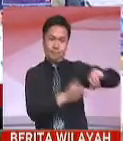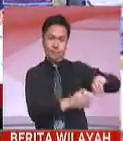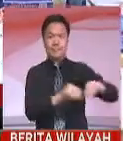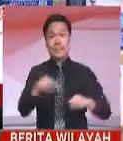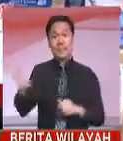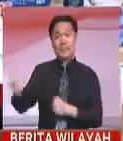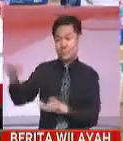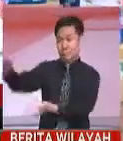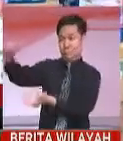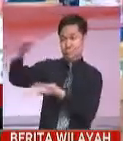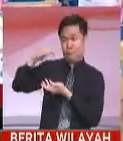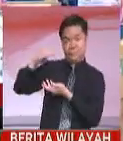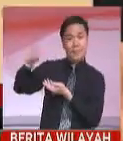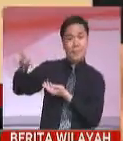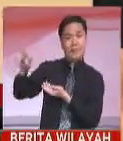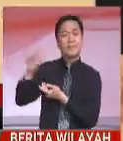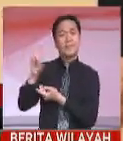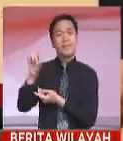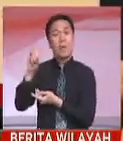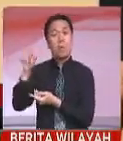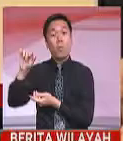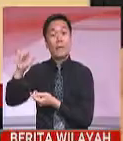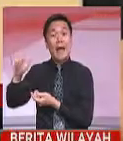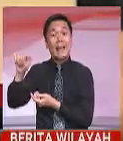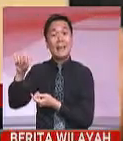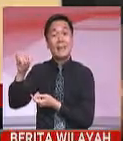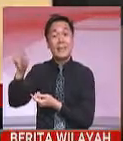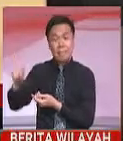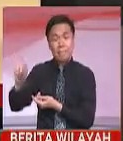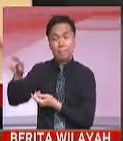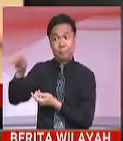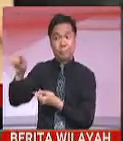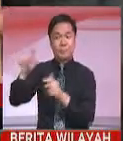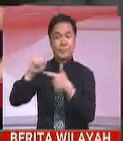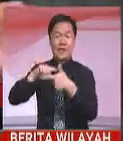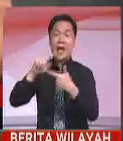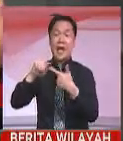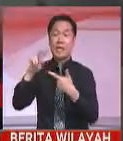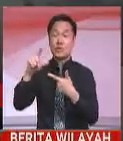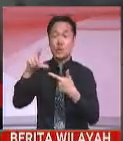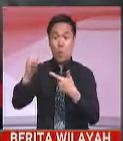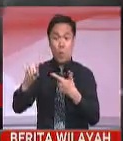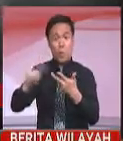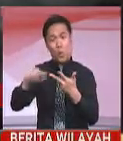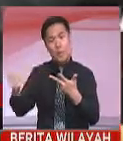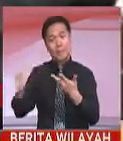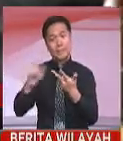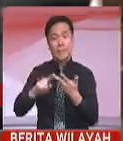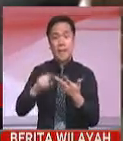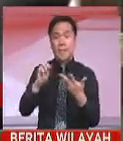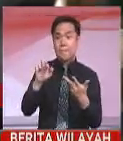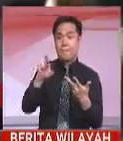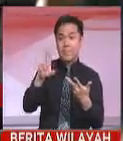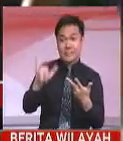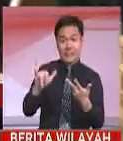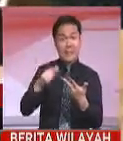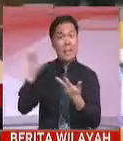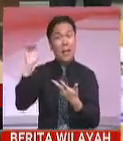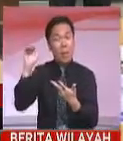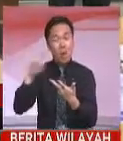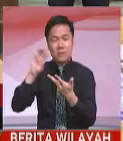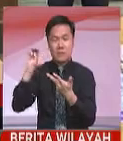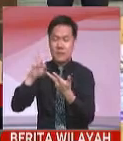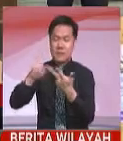sumbangan daripada Yayasan dakwah islamiyah yatim gabungan Njo Adapun gohek dan misi ke baru dakwah brush